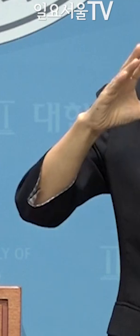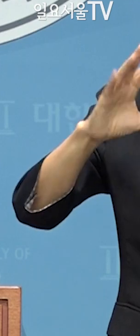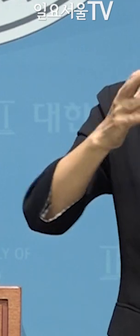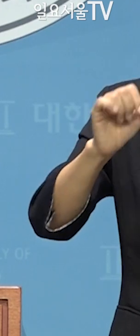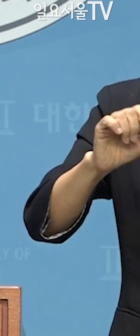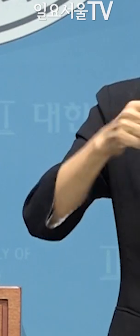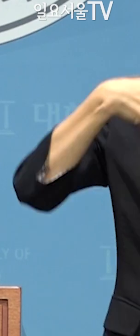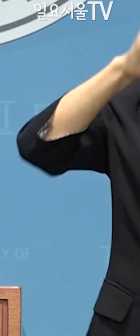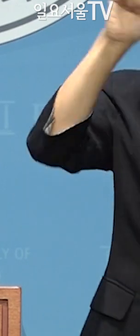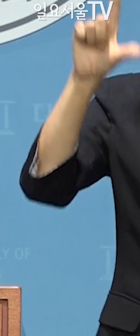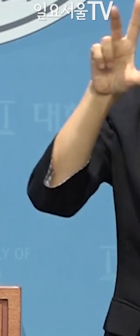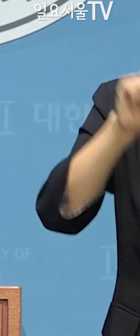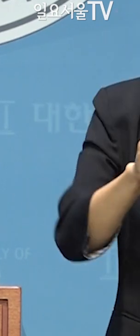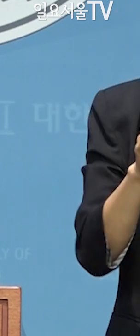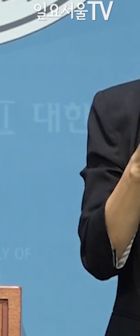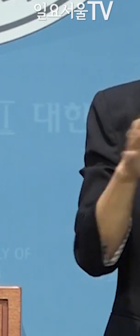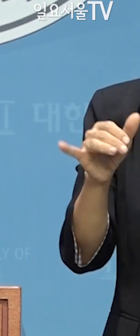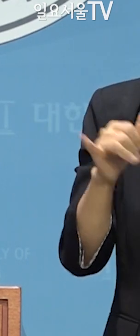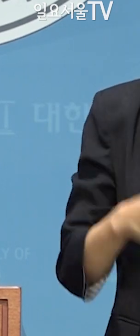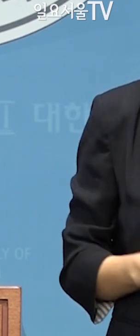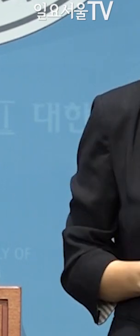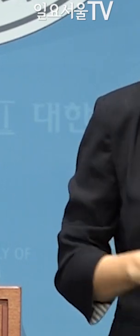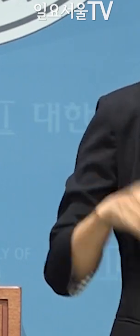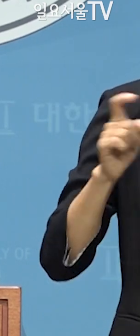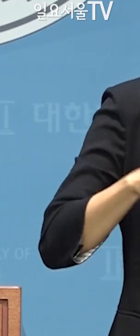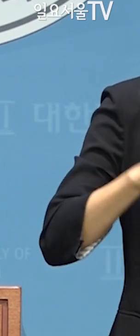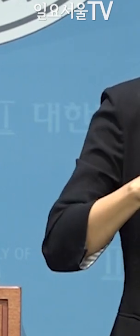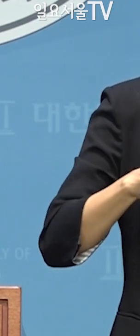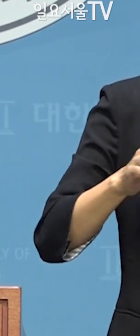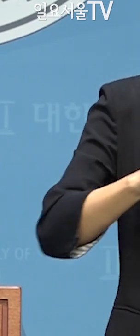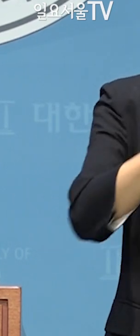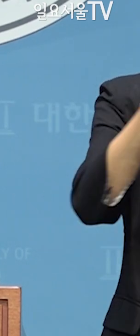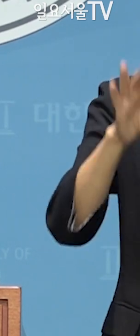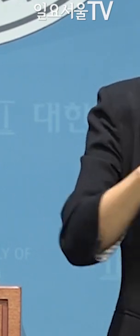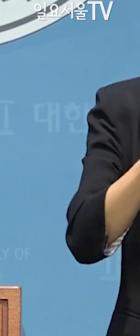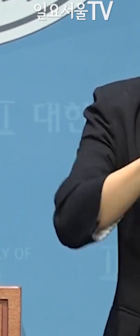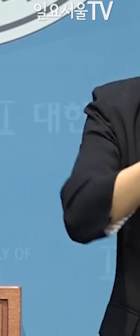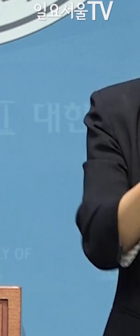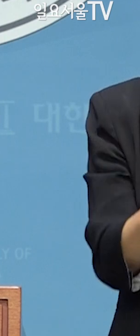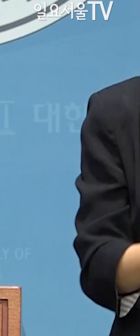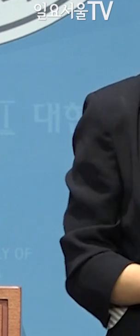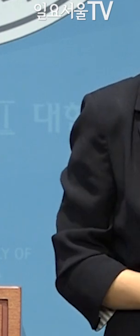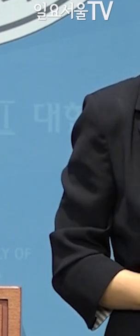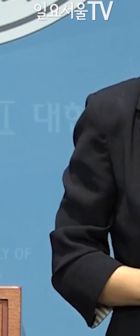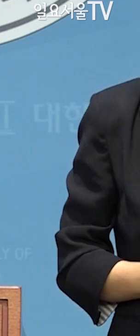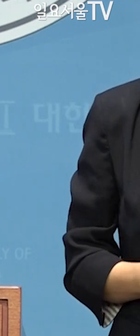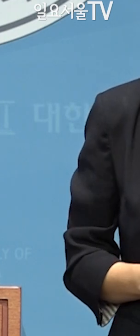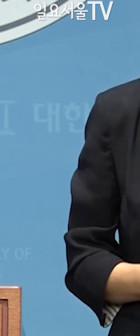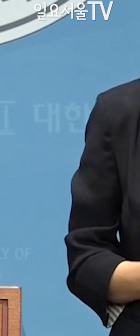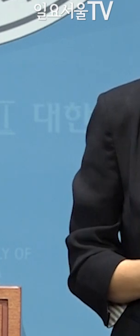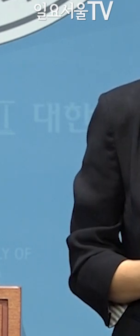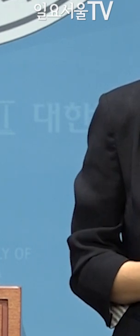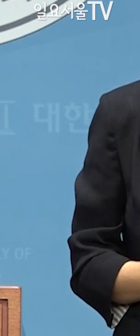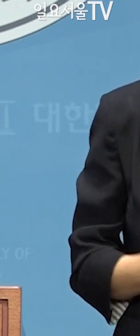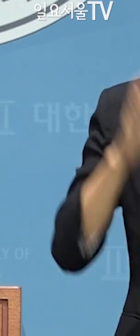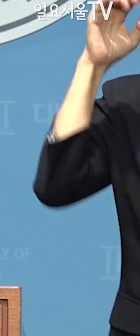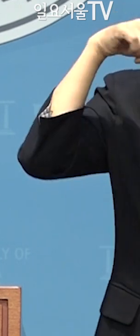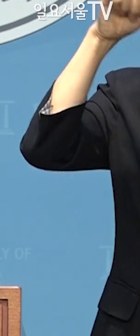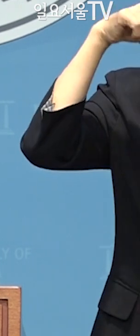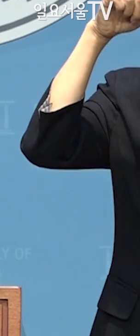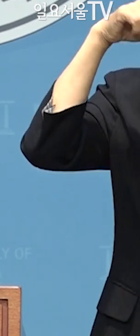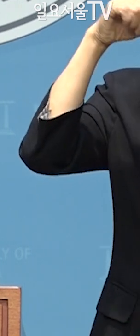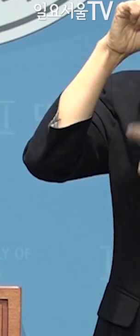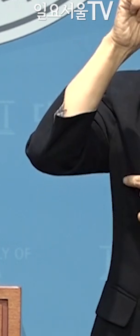어떤 관련이 있길래 시급한 경제 민생법안 논의는 제쳐두고 저질 청문회로